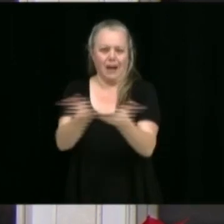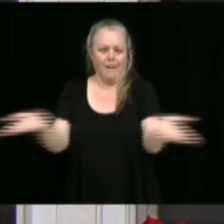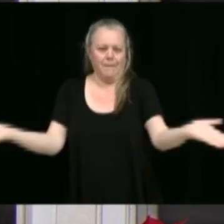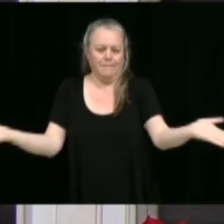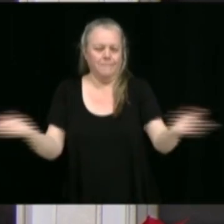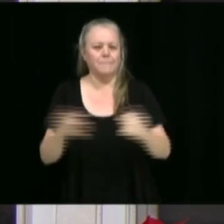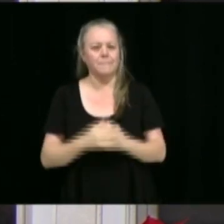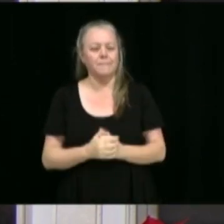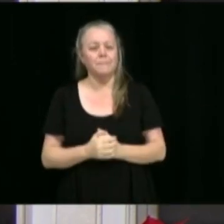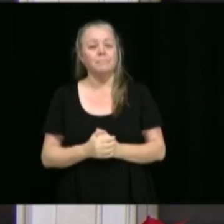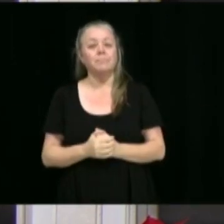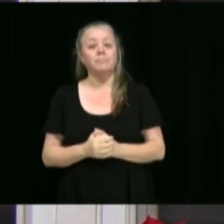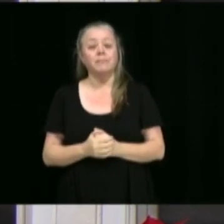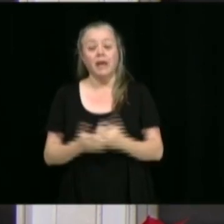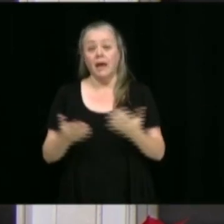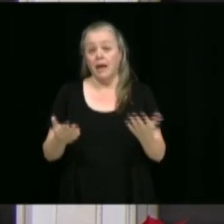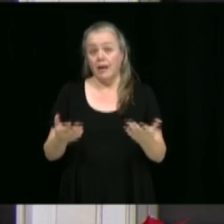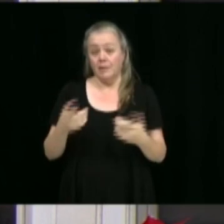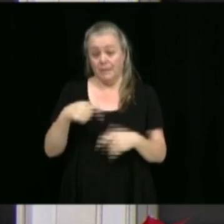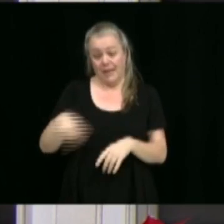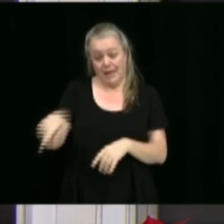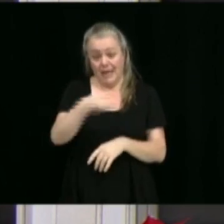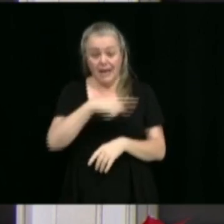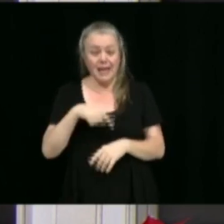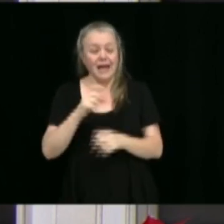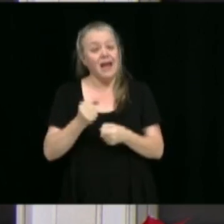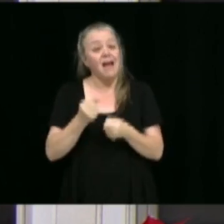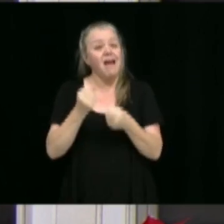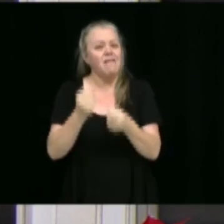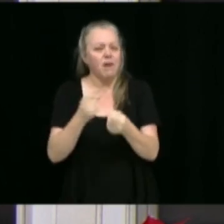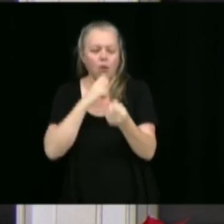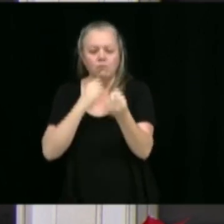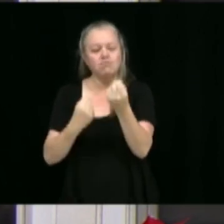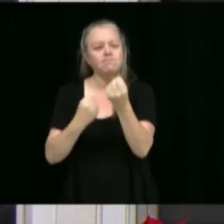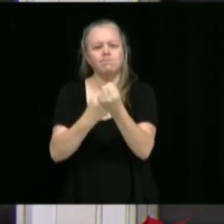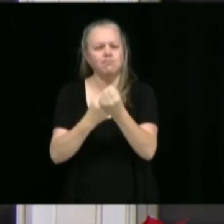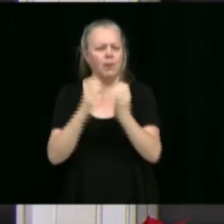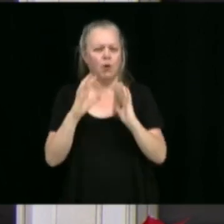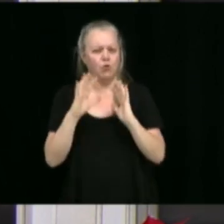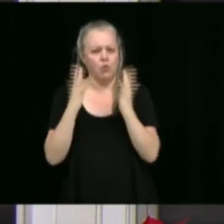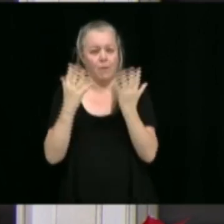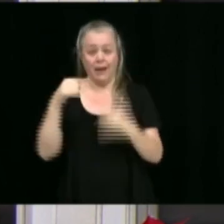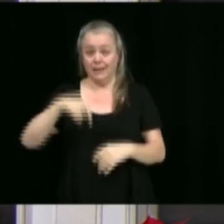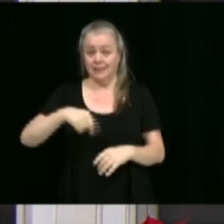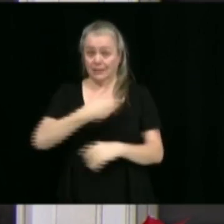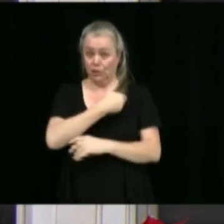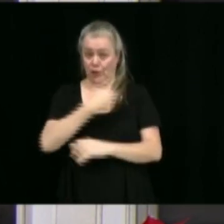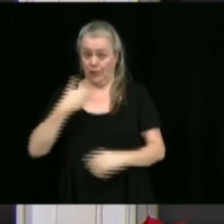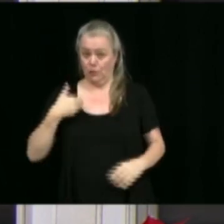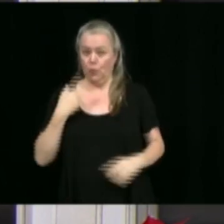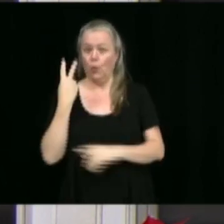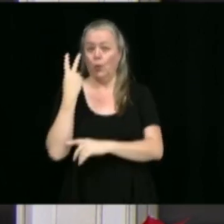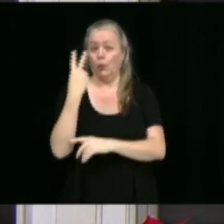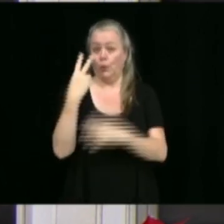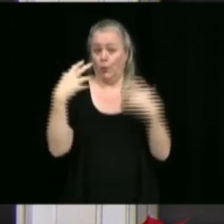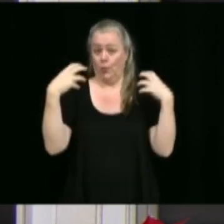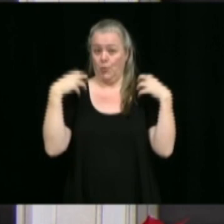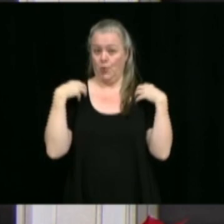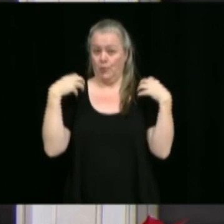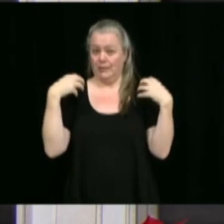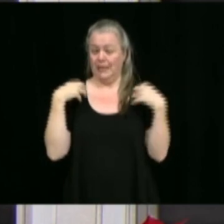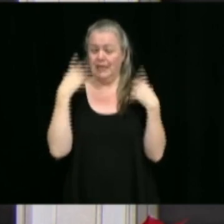à tous les niveaux. Et pour soutenir ces différents efforts, on a la chance au conseil municipal aussi d'avoir deux conseillers,